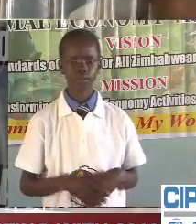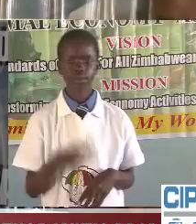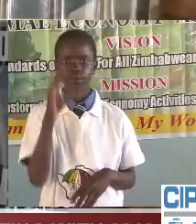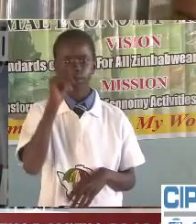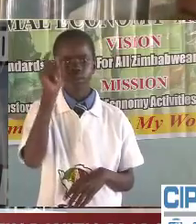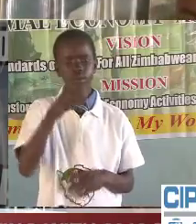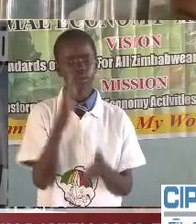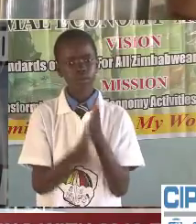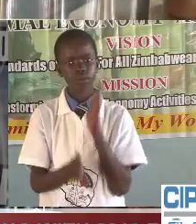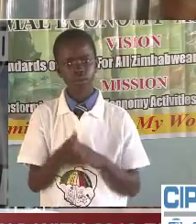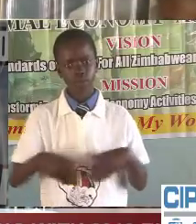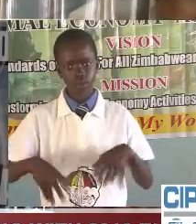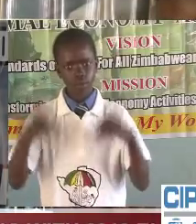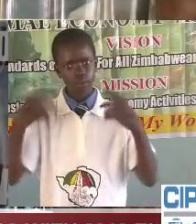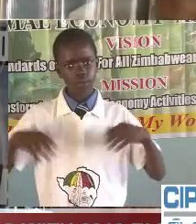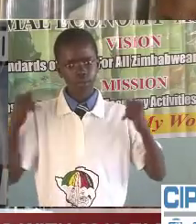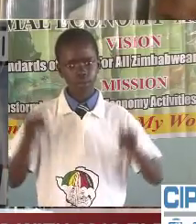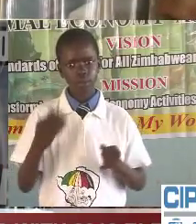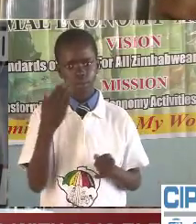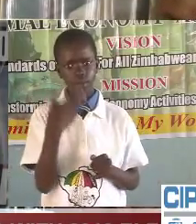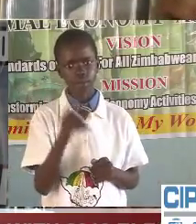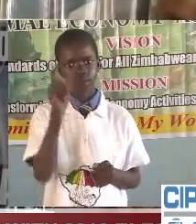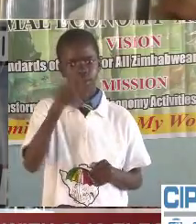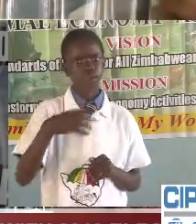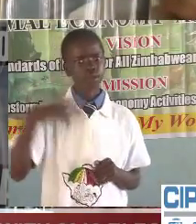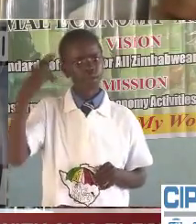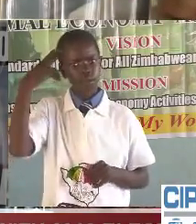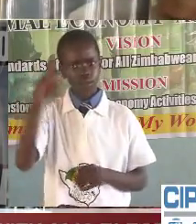kana tisati tapinda mupower tisati tabata